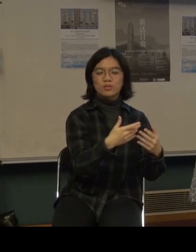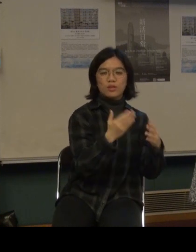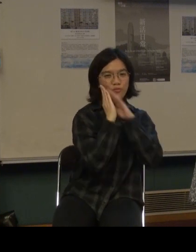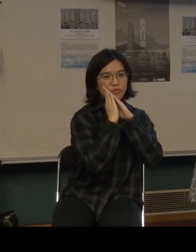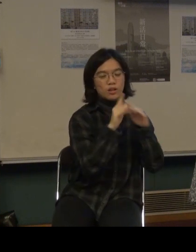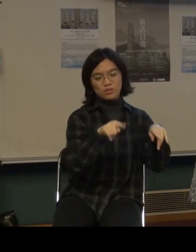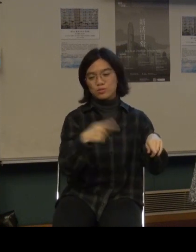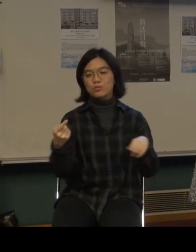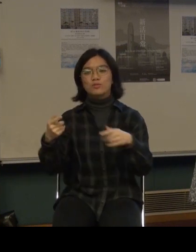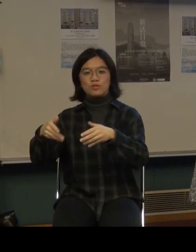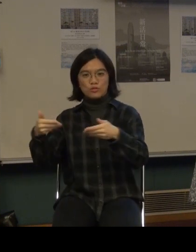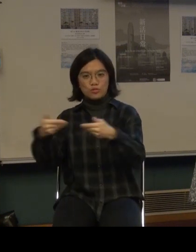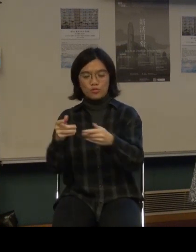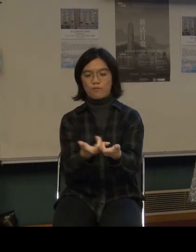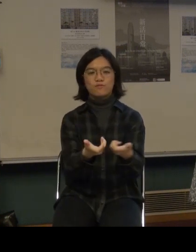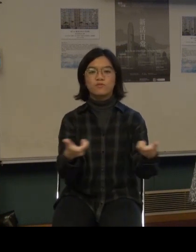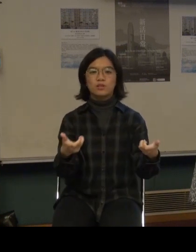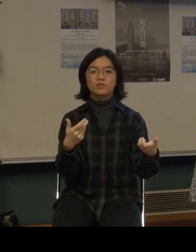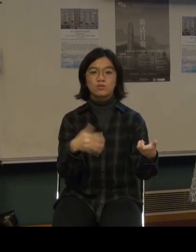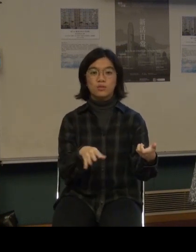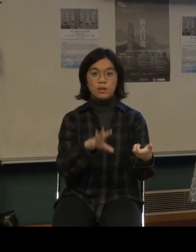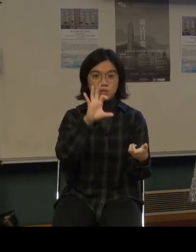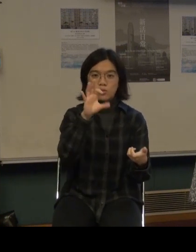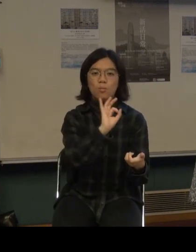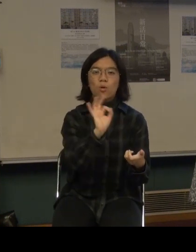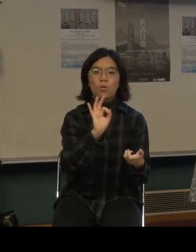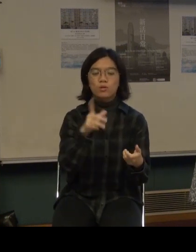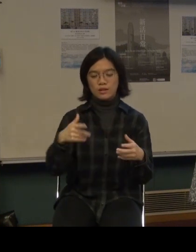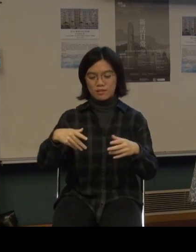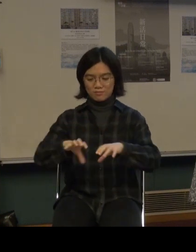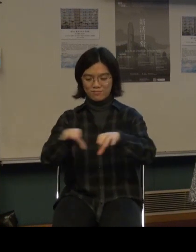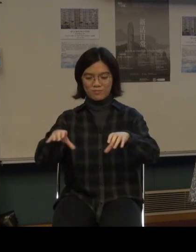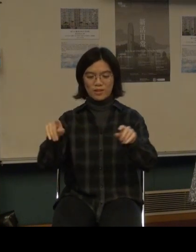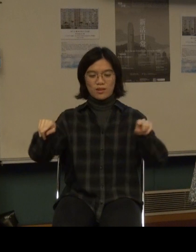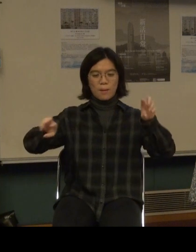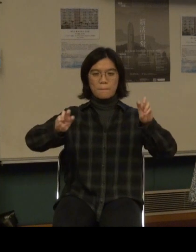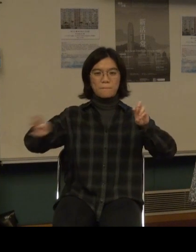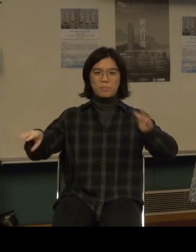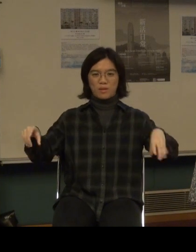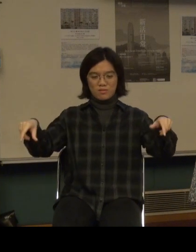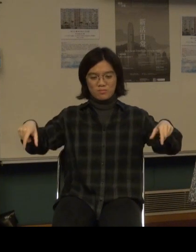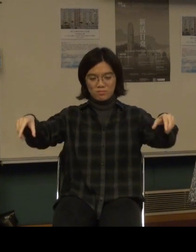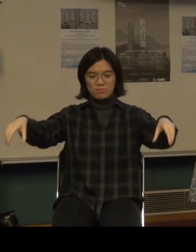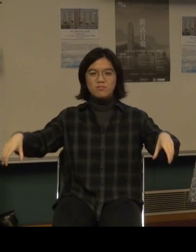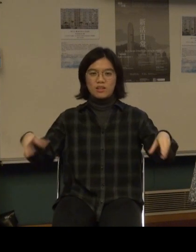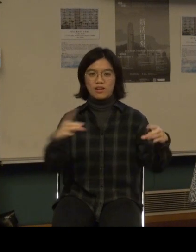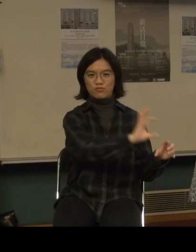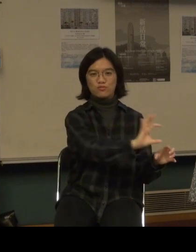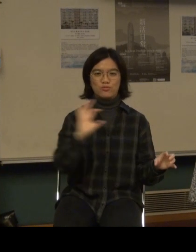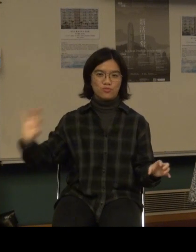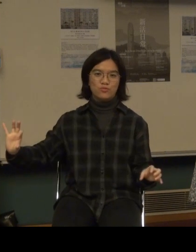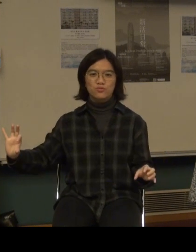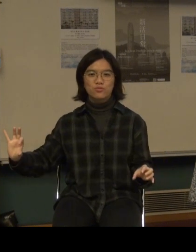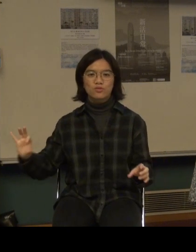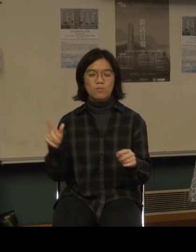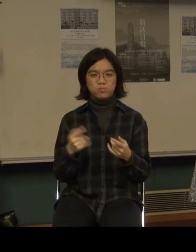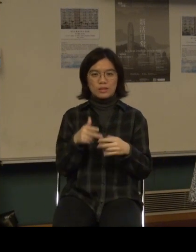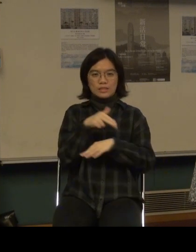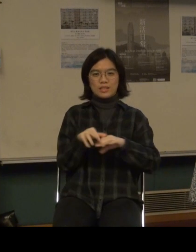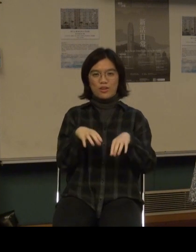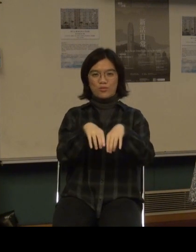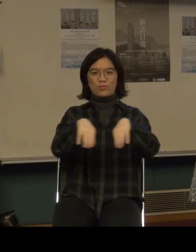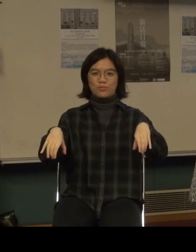要用公共廁所咧喺嗰個大廈嘅兩邊嘅啊。咁啊，造成咗一條長條型嘅設計。咁啊，你會見到係